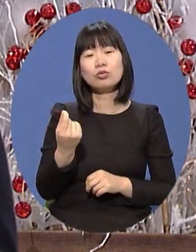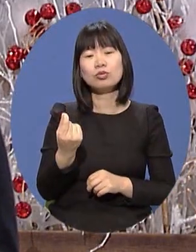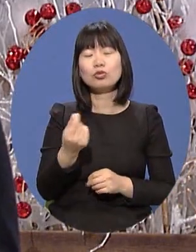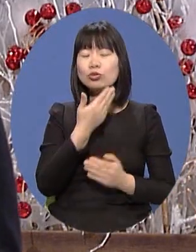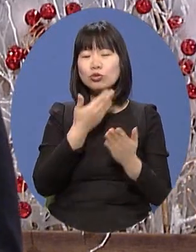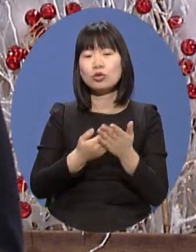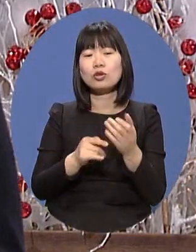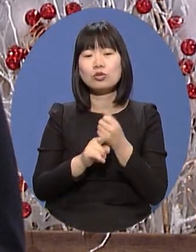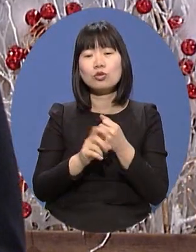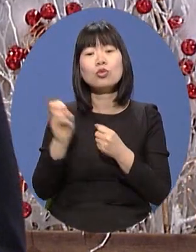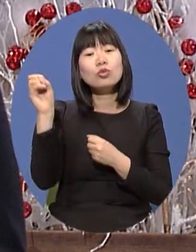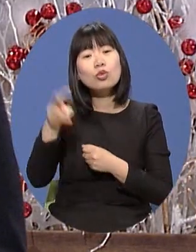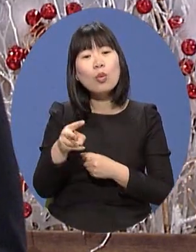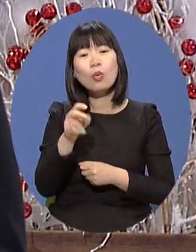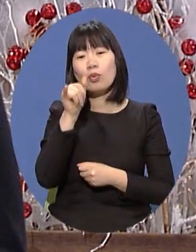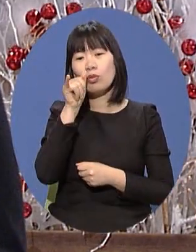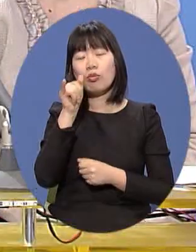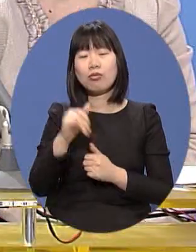있고요. 네. 또요.